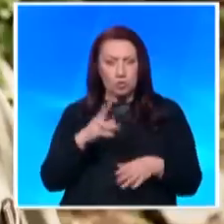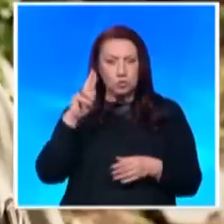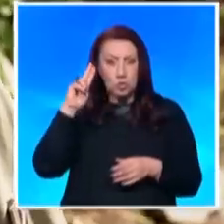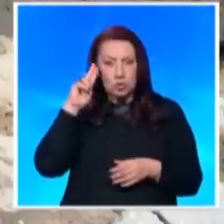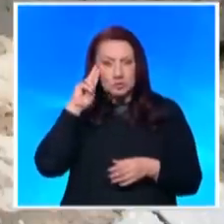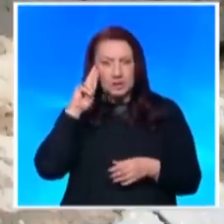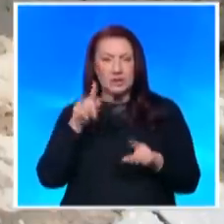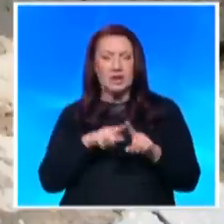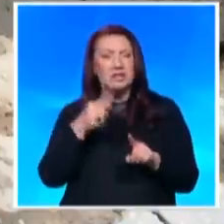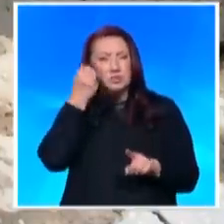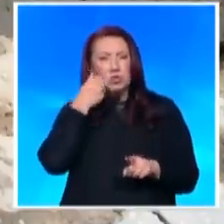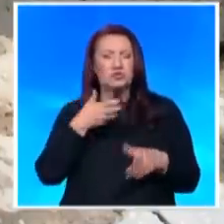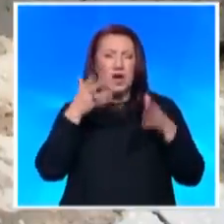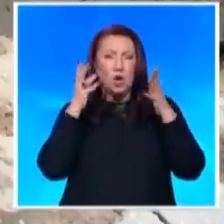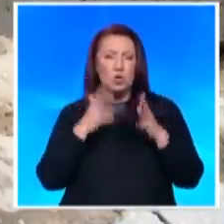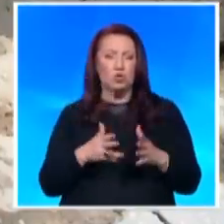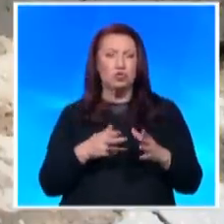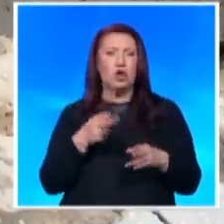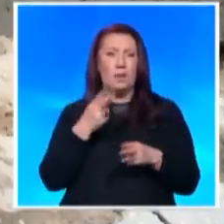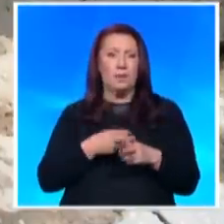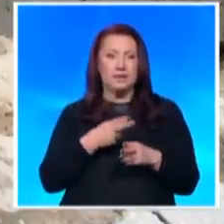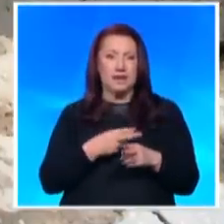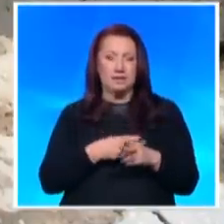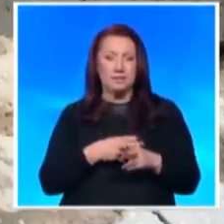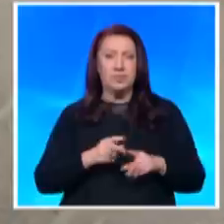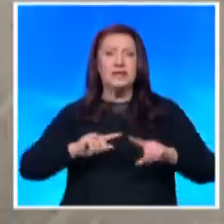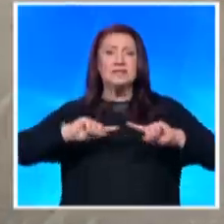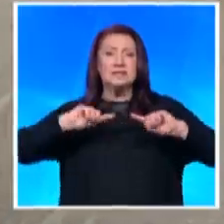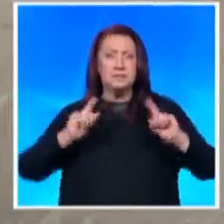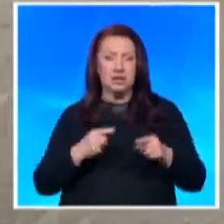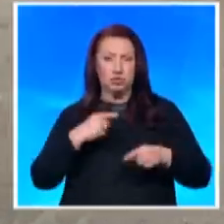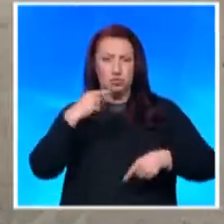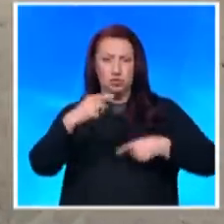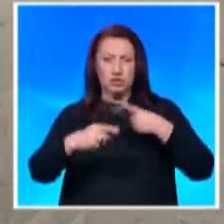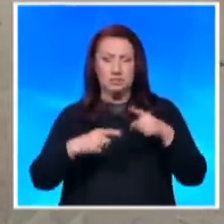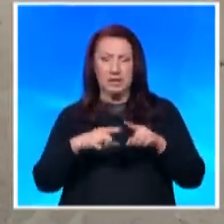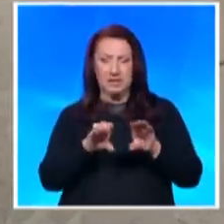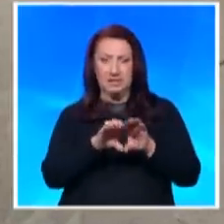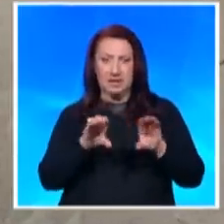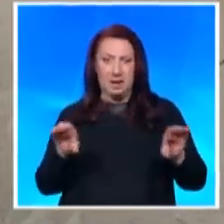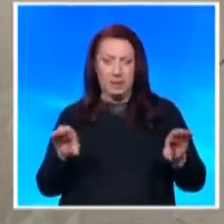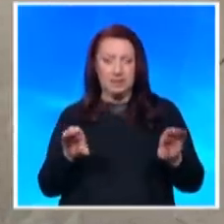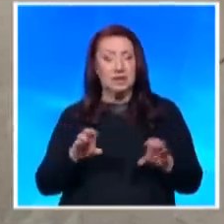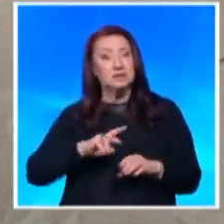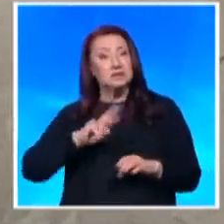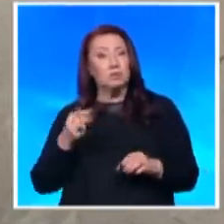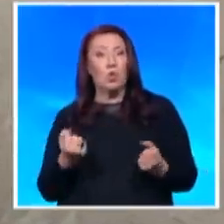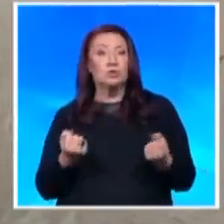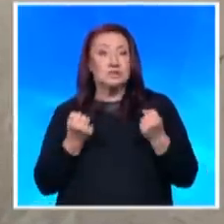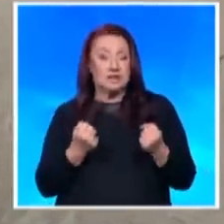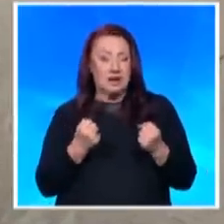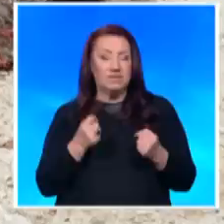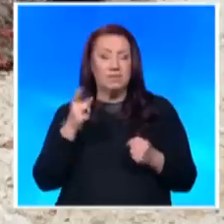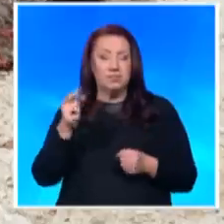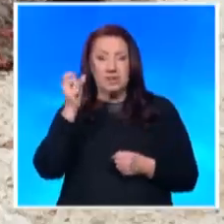лош материал. Спешно ще бъде сменена тръбата в целия район с туманена. След аварията кметът на града и председателят на Общинския съвет